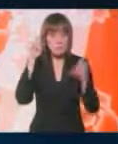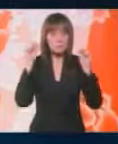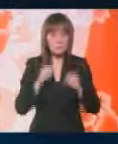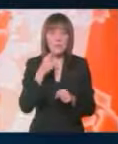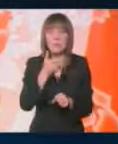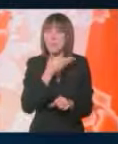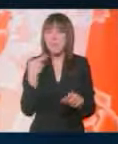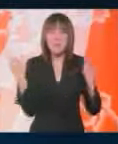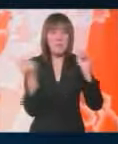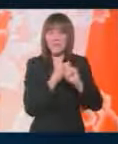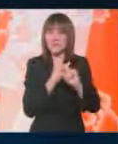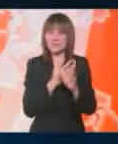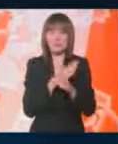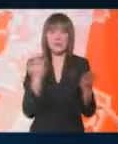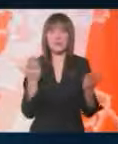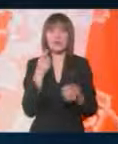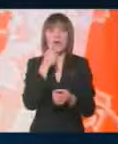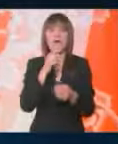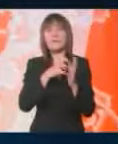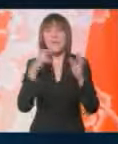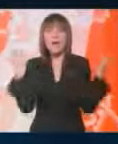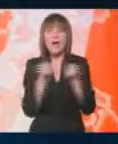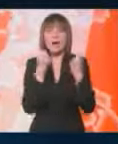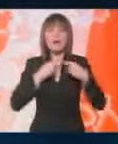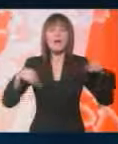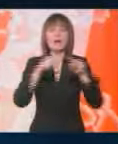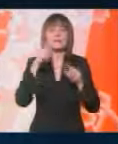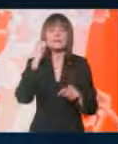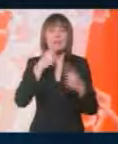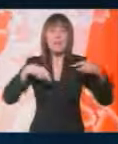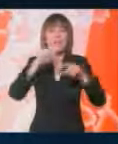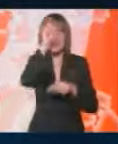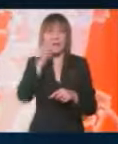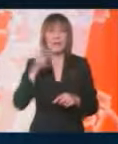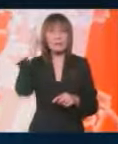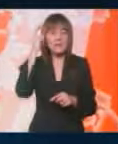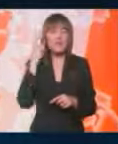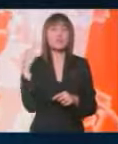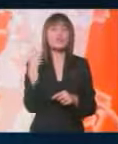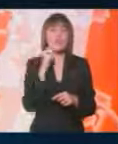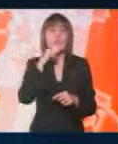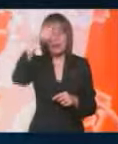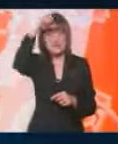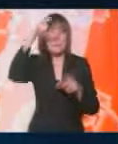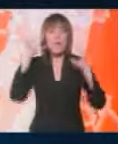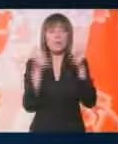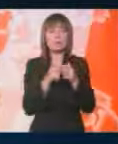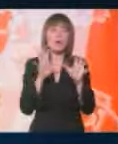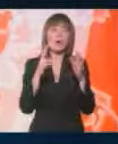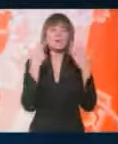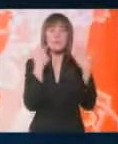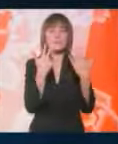ovim nema nikakve veze. U nastavku akcije Balkanski ratnik je na teritoriji Italije, Crne Gore, Slovenije i Srbije uhapšeno oko